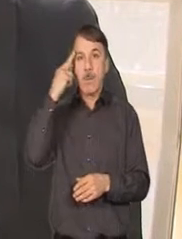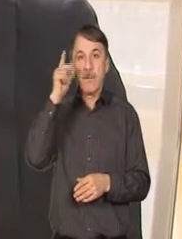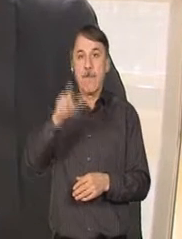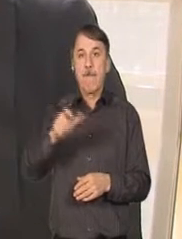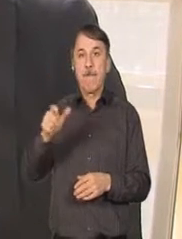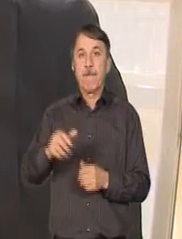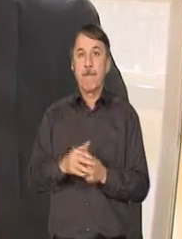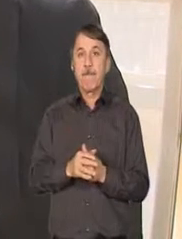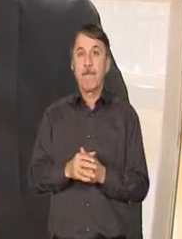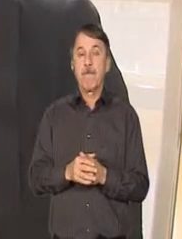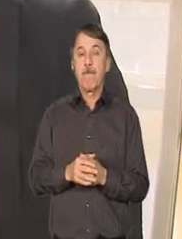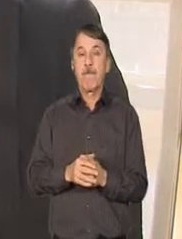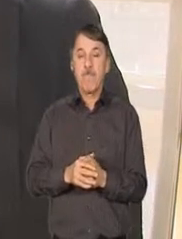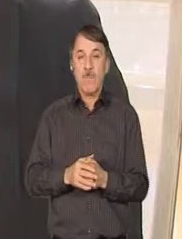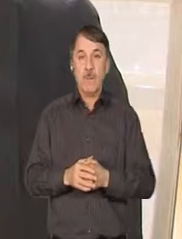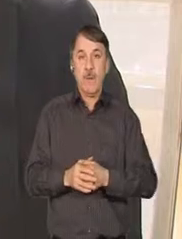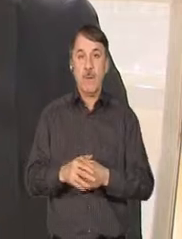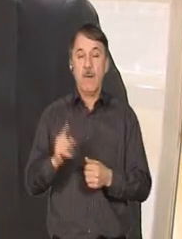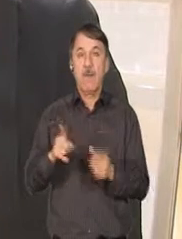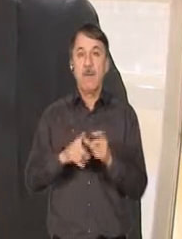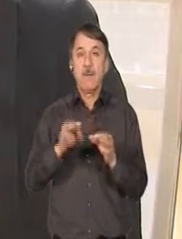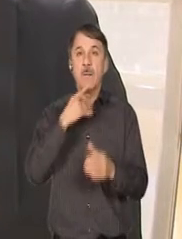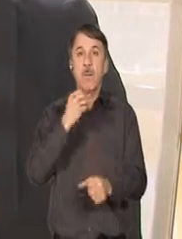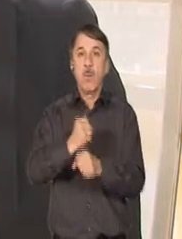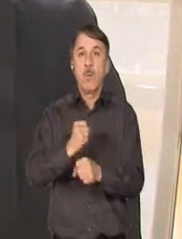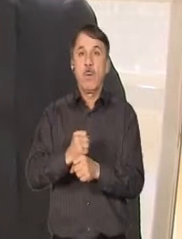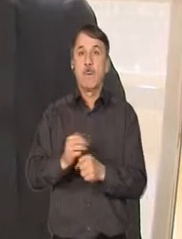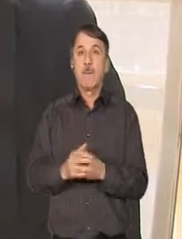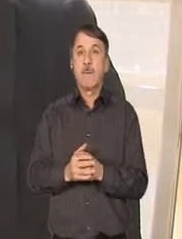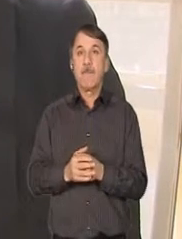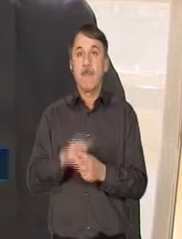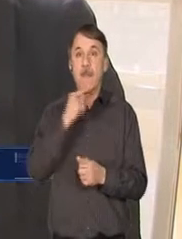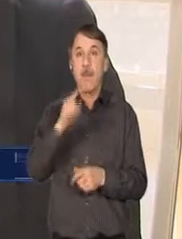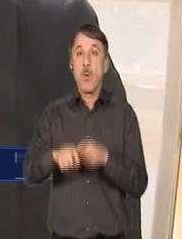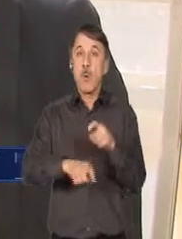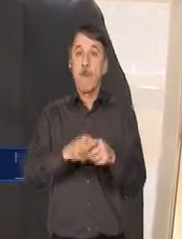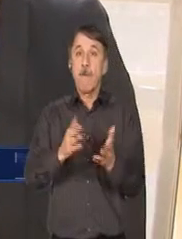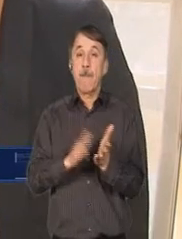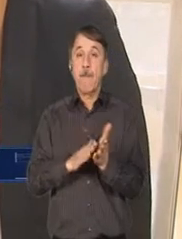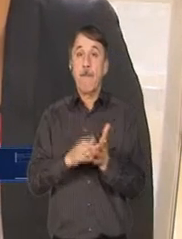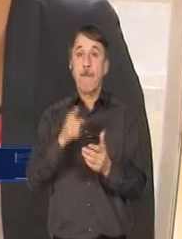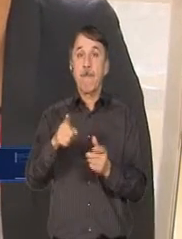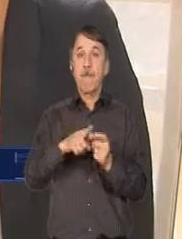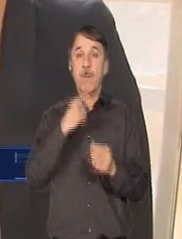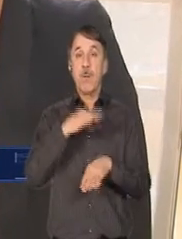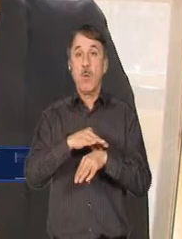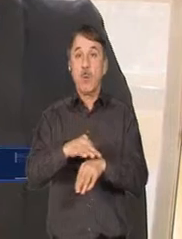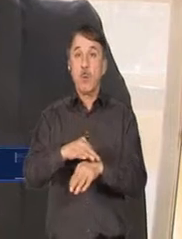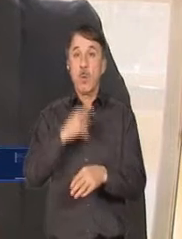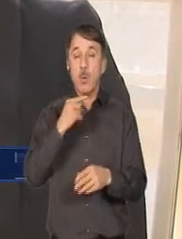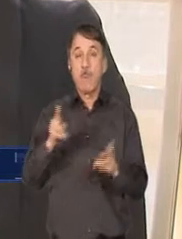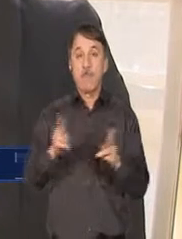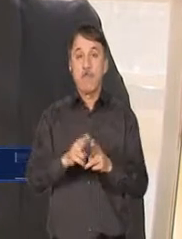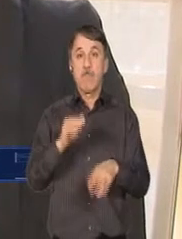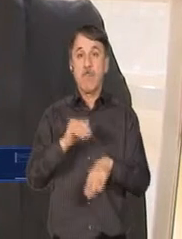podnetih predloga o izvršenju bio daleko manji u odnosu na broj opomena. Dobro je što se korisnici na